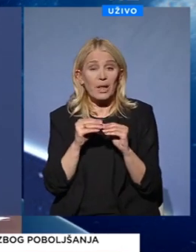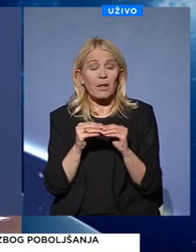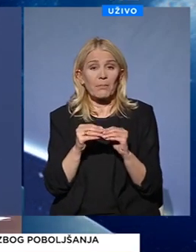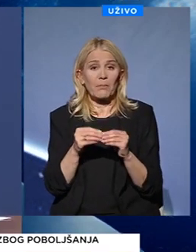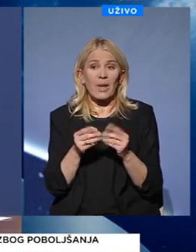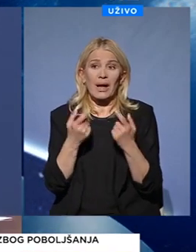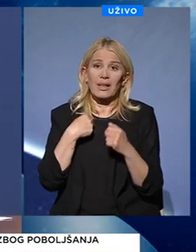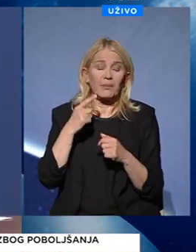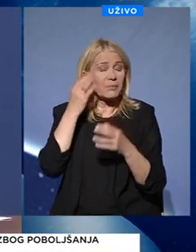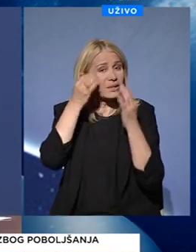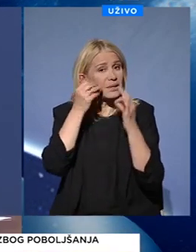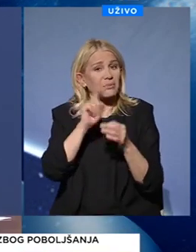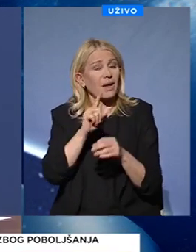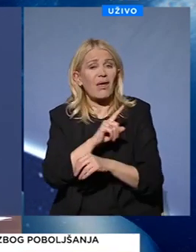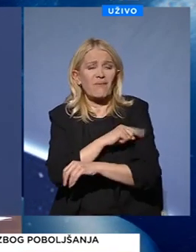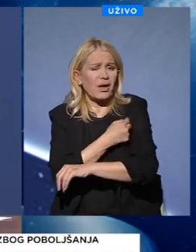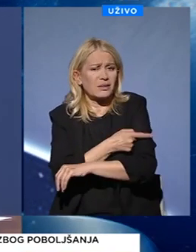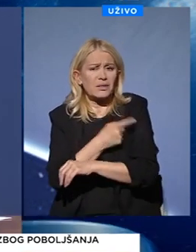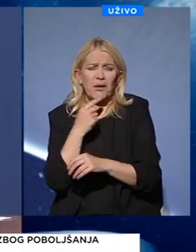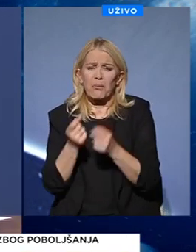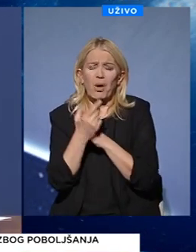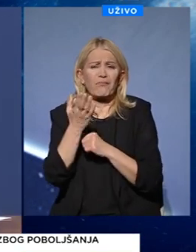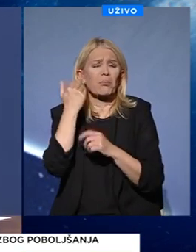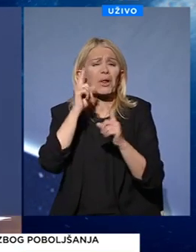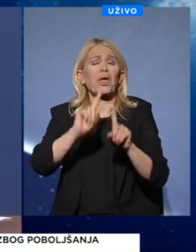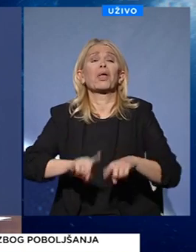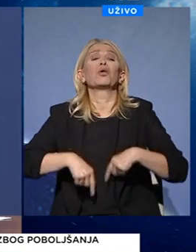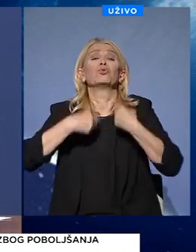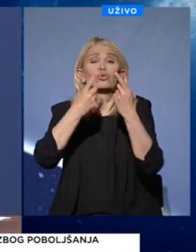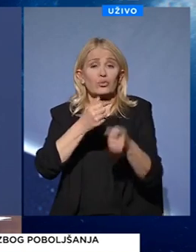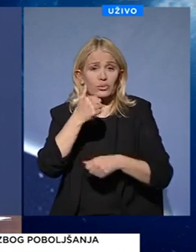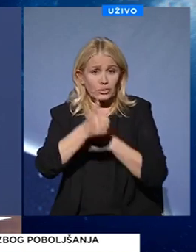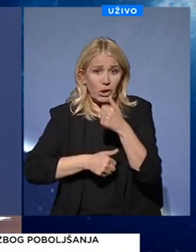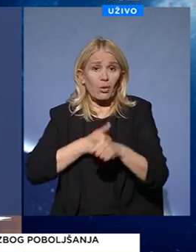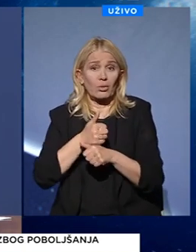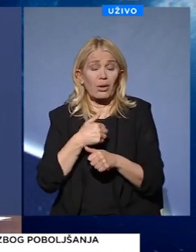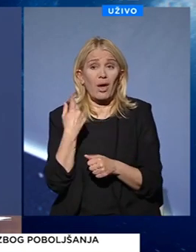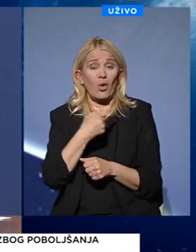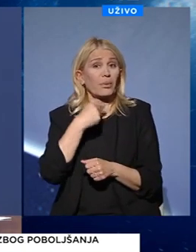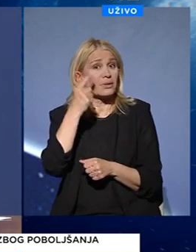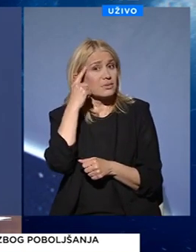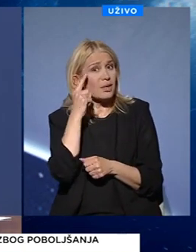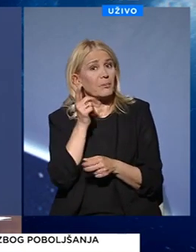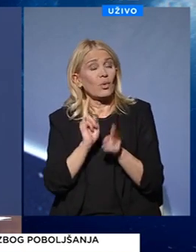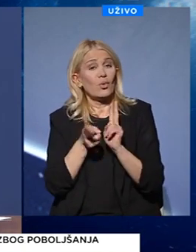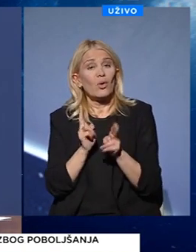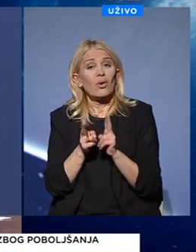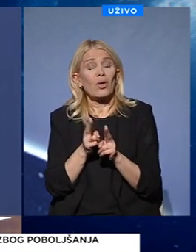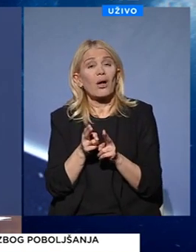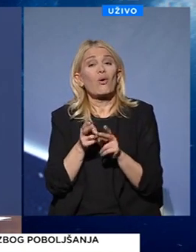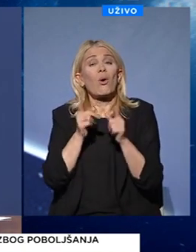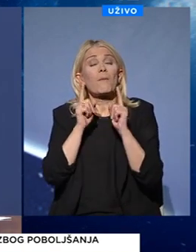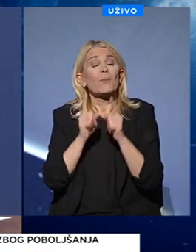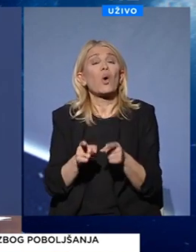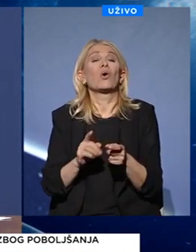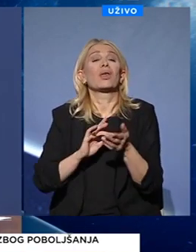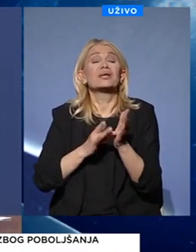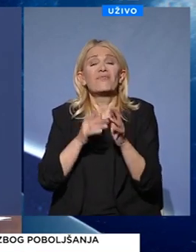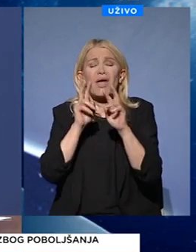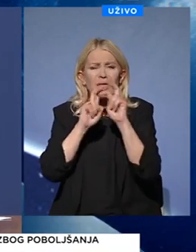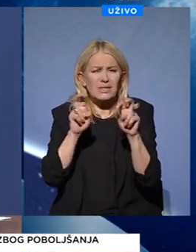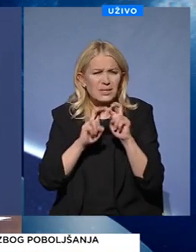da nije realno da se vakcina pojavi pre sledeće godine, ako znamo kako mora sve da se ispita